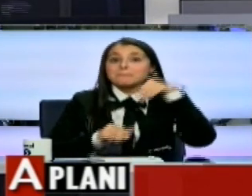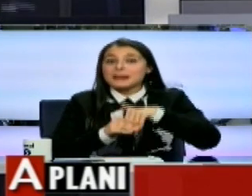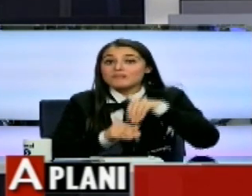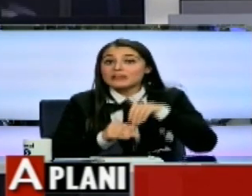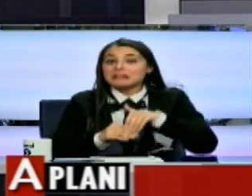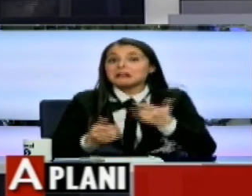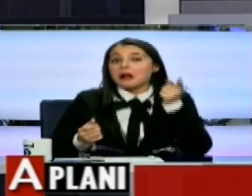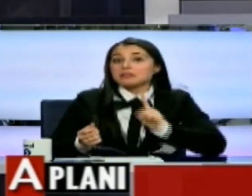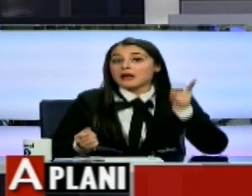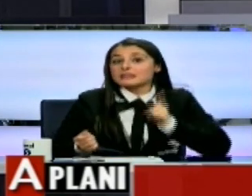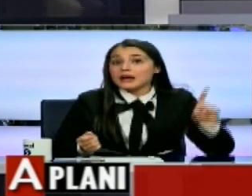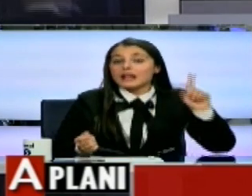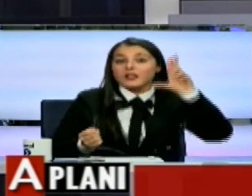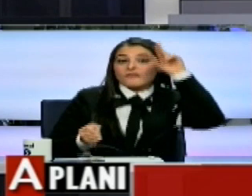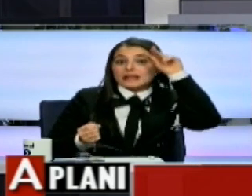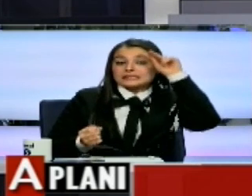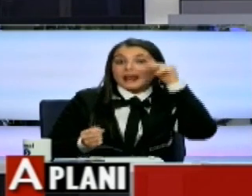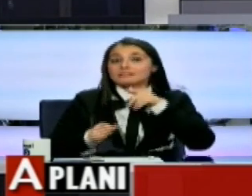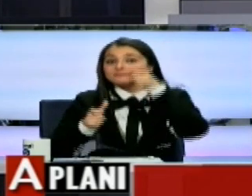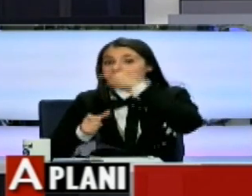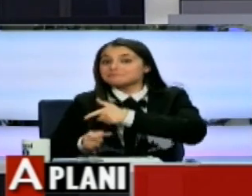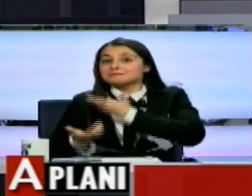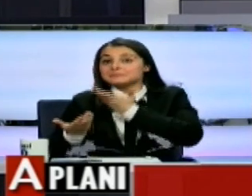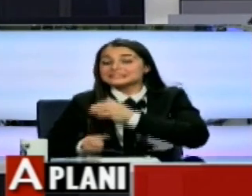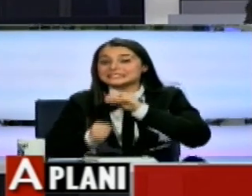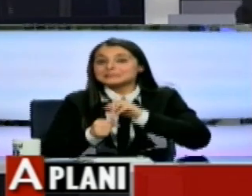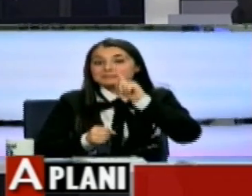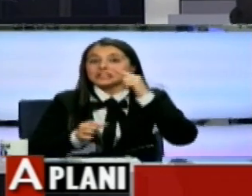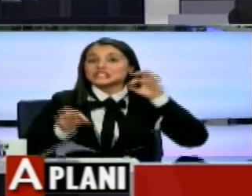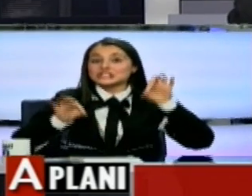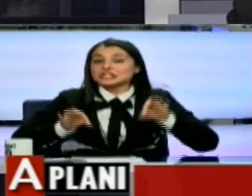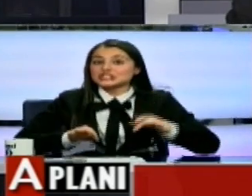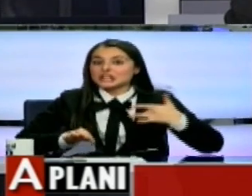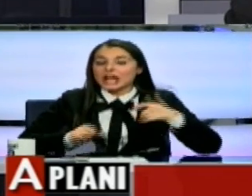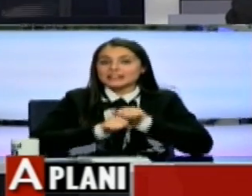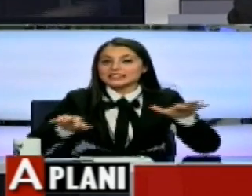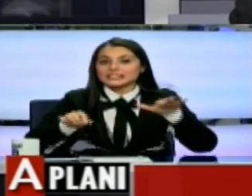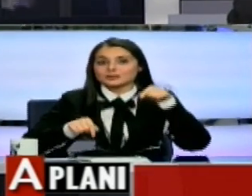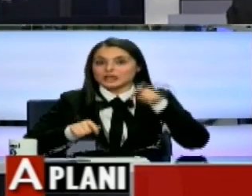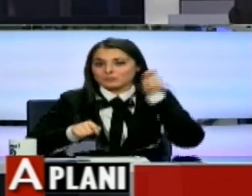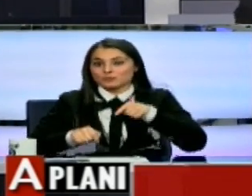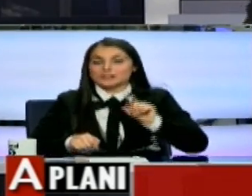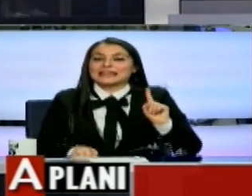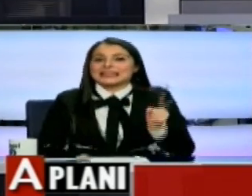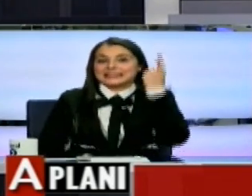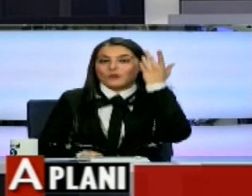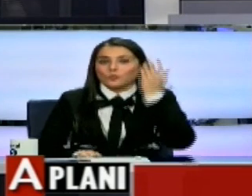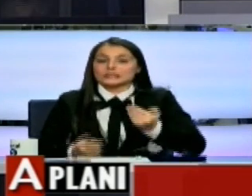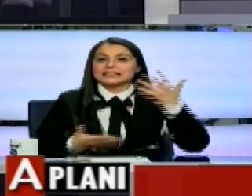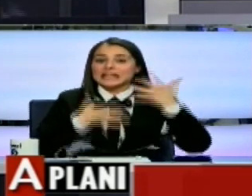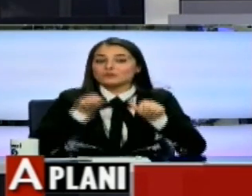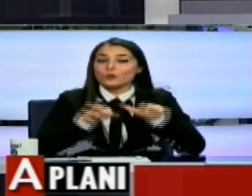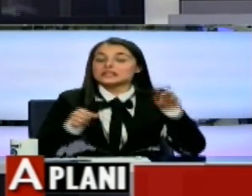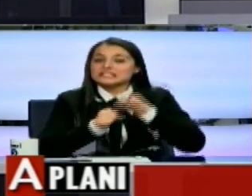ilk işitme milletvekili aday adayı Sayın Veysel Gürsoy Çelik'le bir canlı yayın yapıyoruz şu an. Bu da bir ilk oldu televizyonumuz için